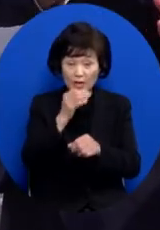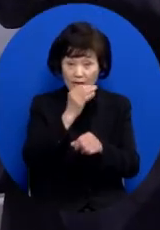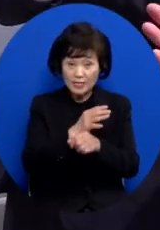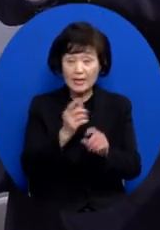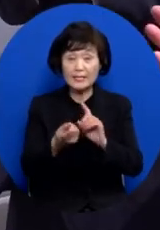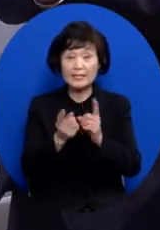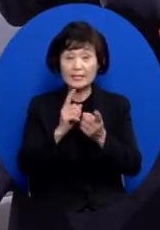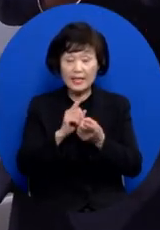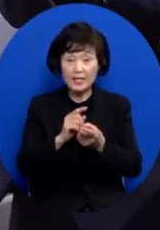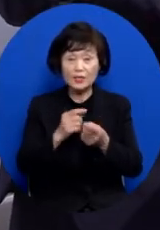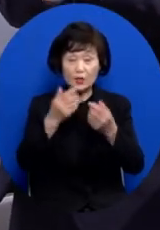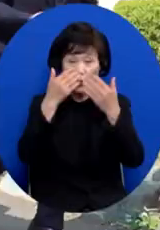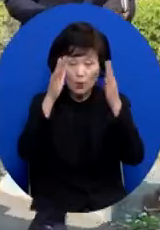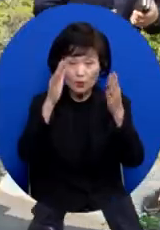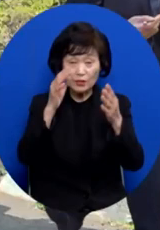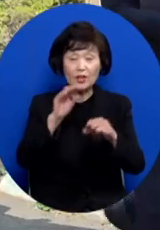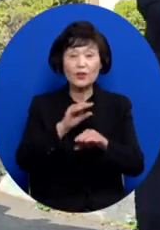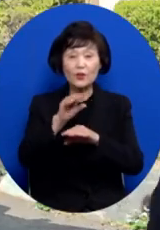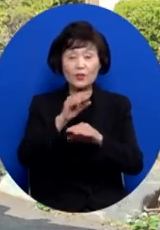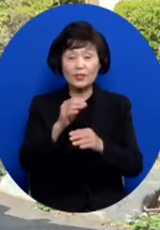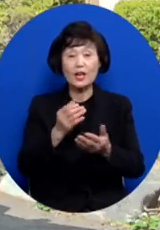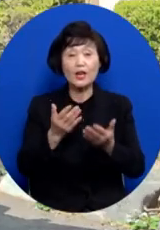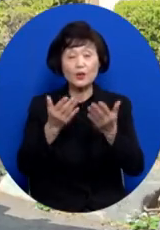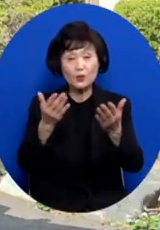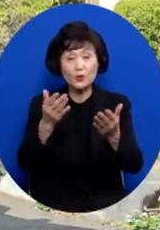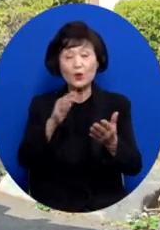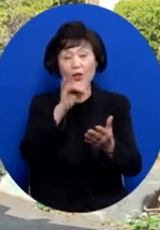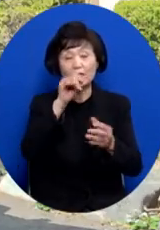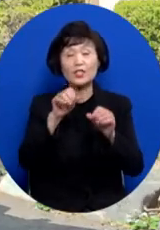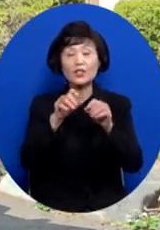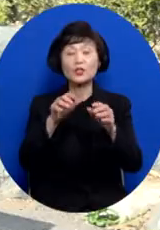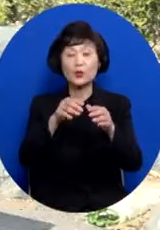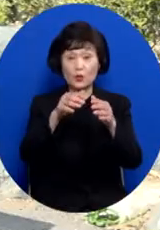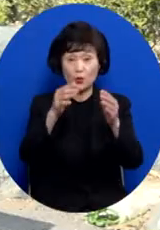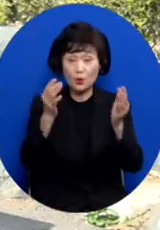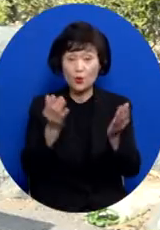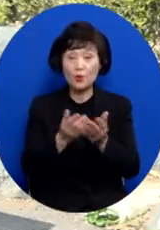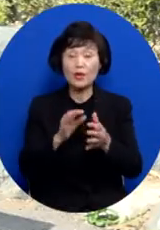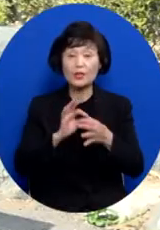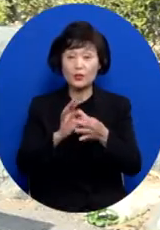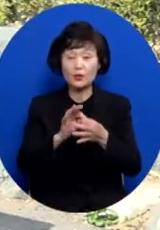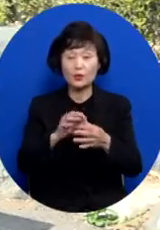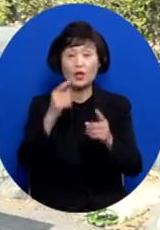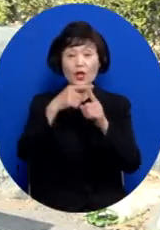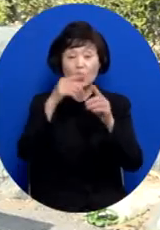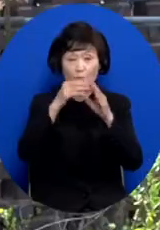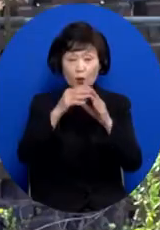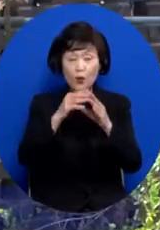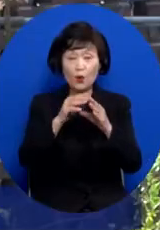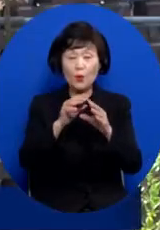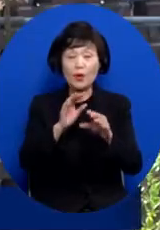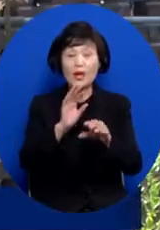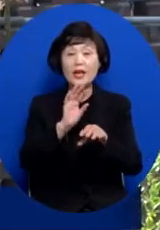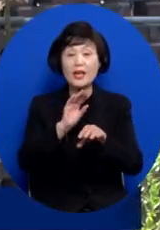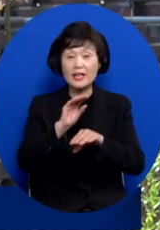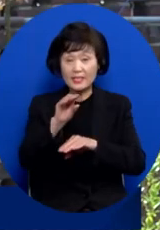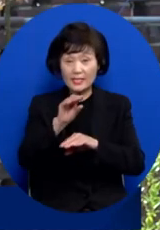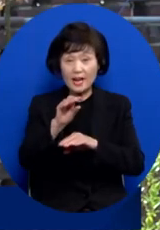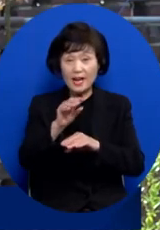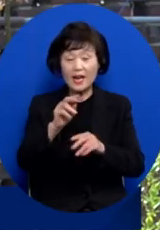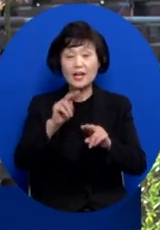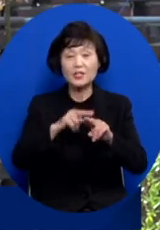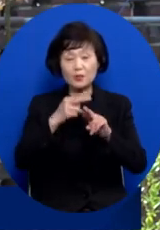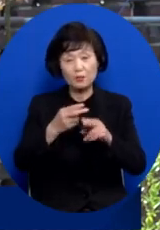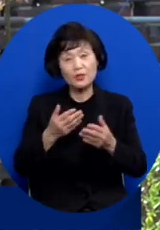비전교회 무상으로 차량을 기증하는 운동을 펼쳐온 미션카 선교회를 통해 교회 승합차를 기증했습니다. 교인들이 작은